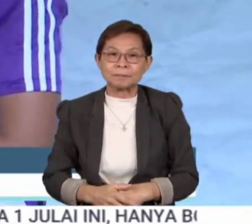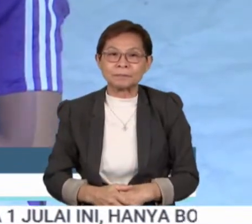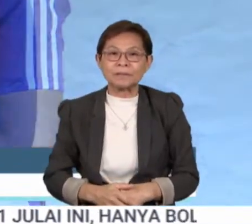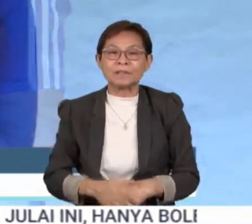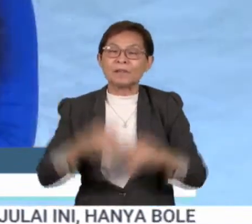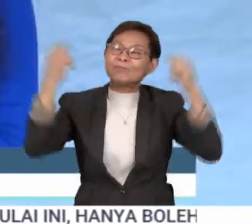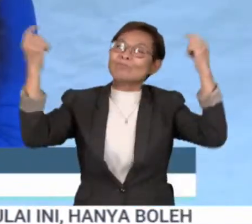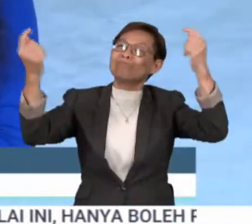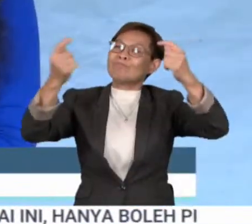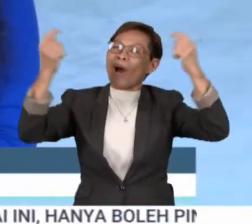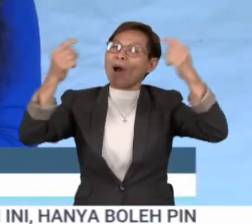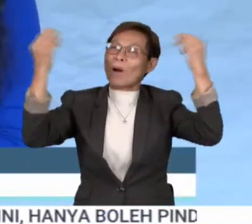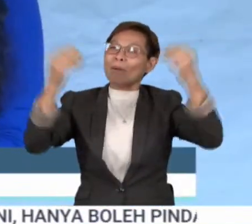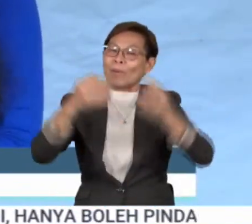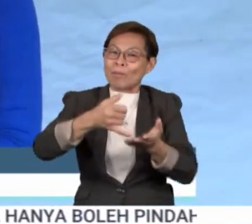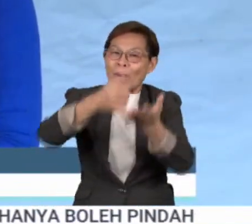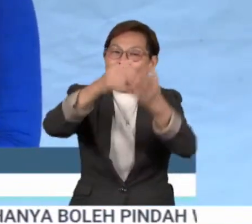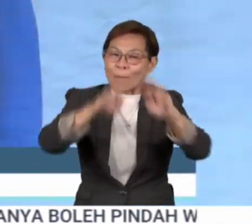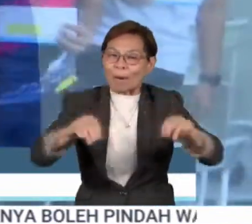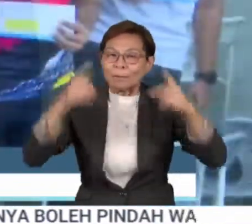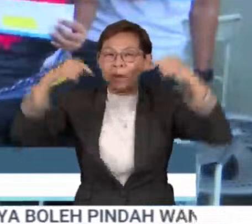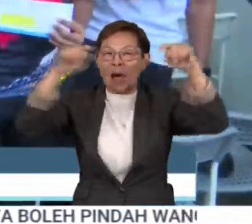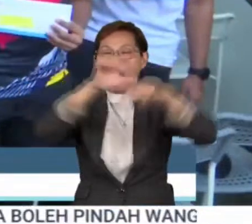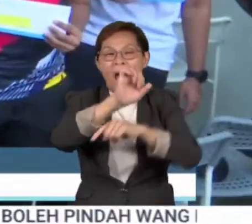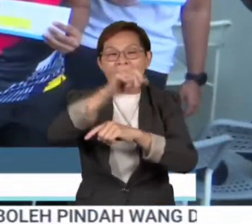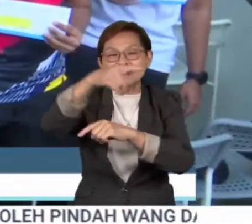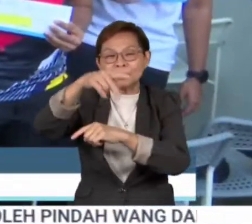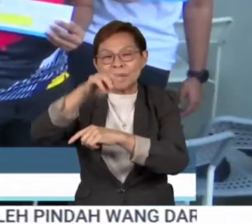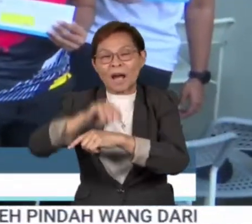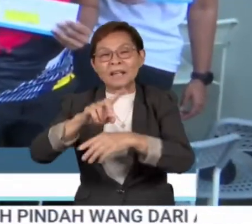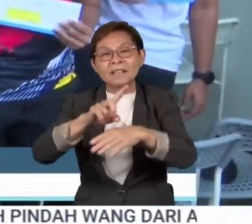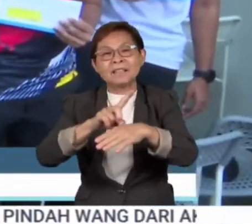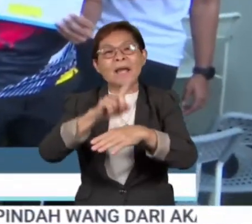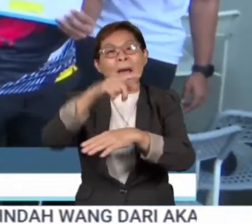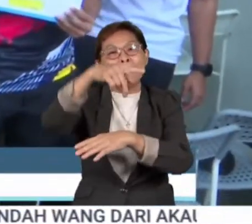Mereka diraikan dalam Majlis Anugerah Pelajar Cemerlang SPM di Pantai Dalam.